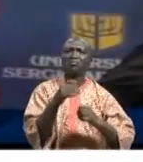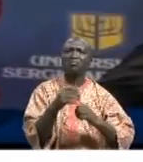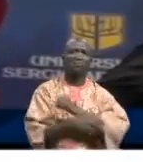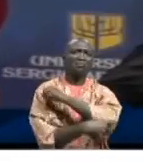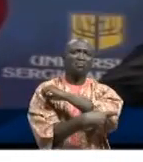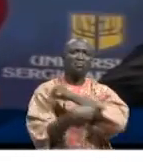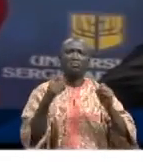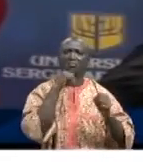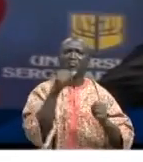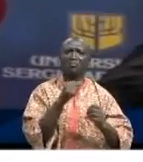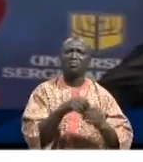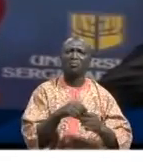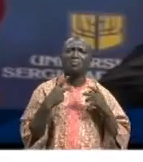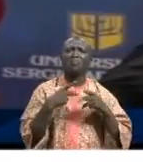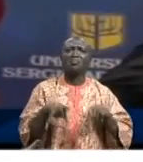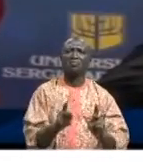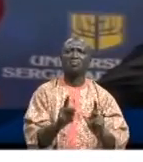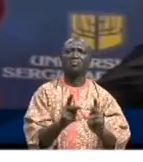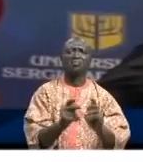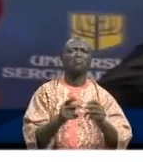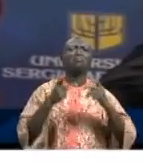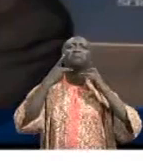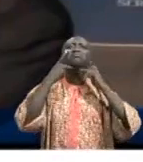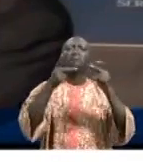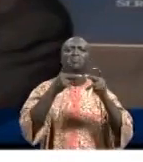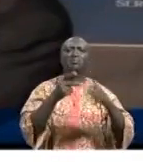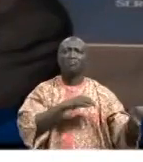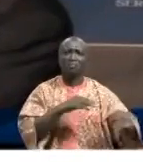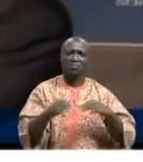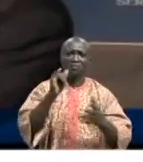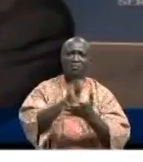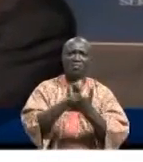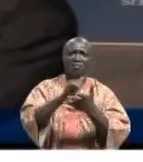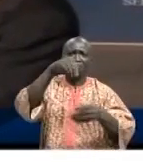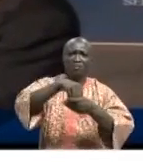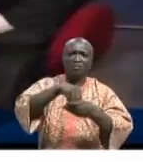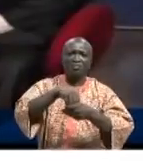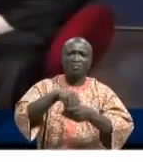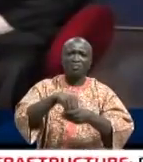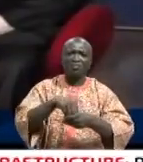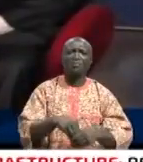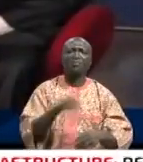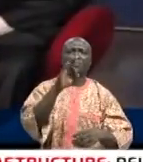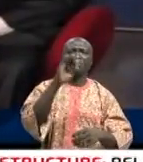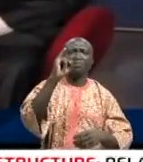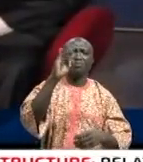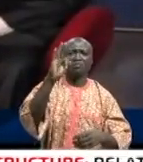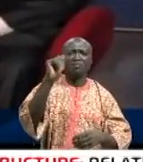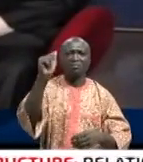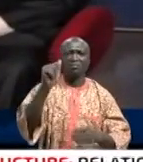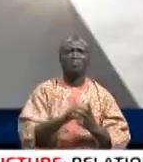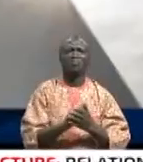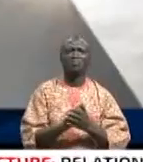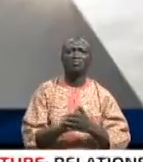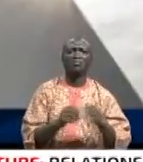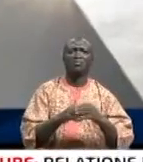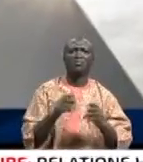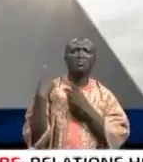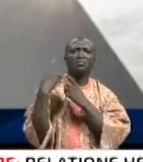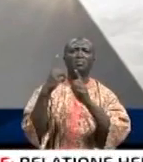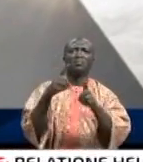dans cette organisation de le faire a-t-il poursuivi en référence au scandale de corruption qui ont ébranlé l'essence depuis